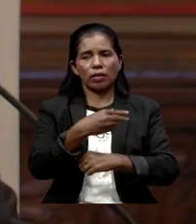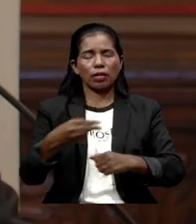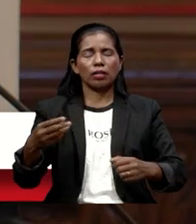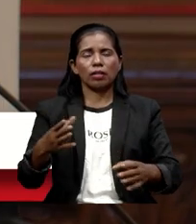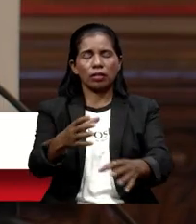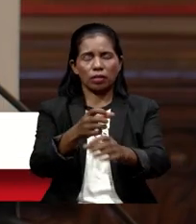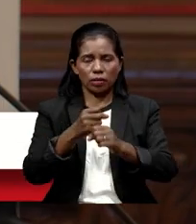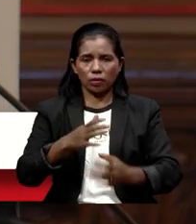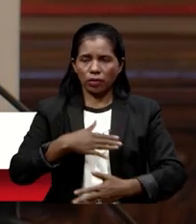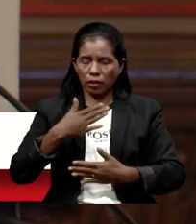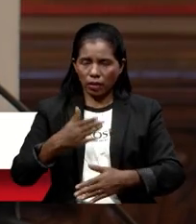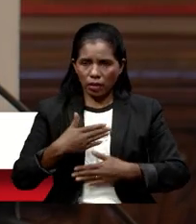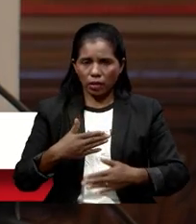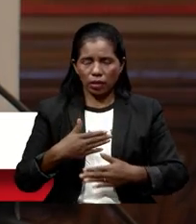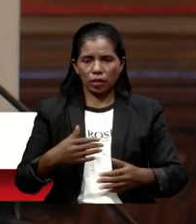gembira dan hangat